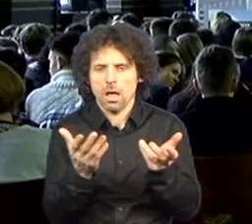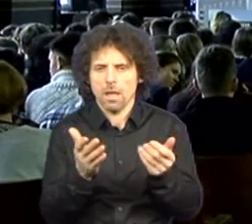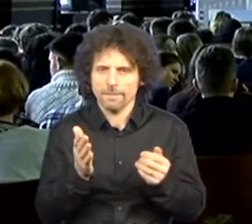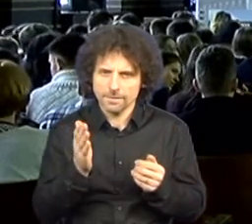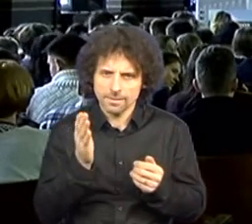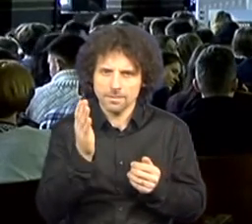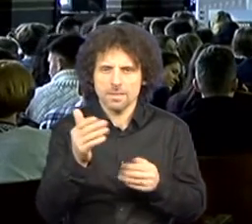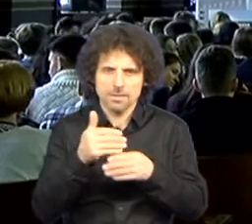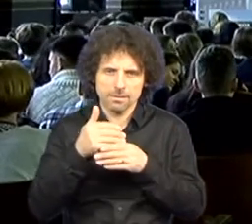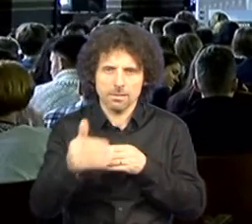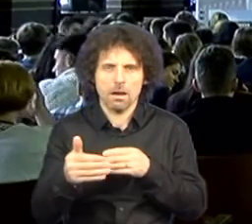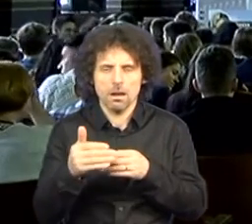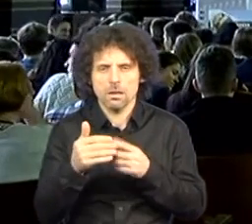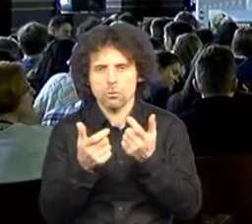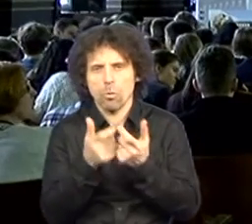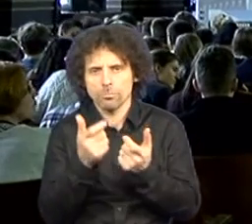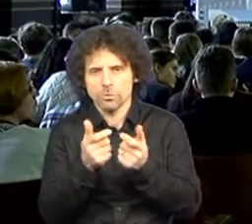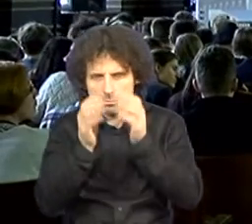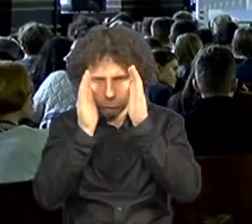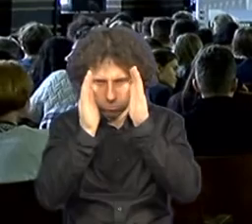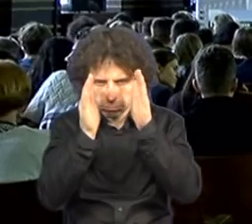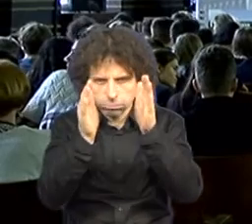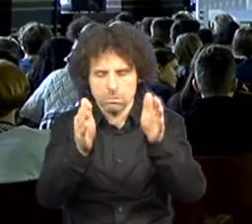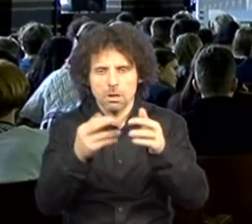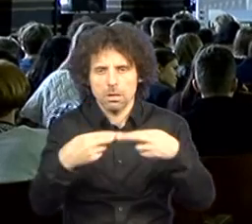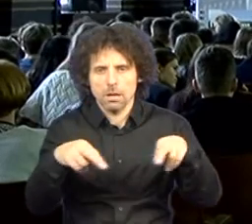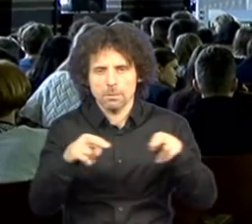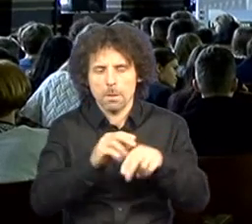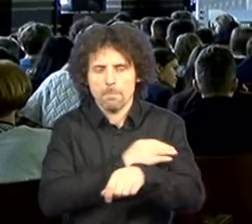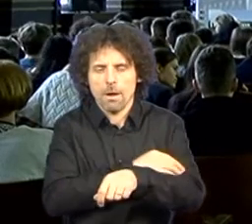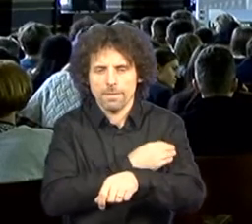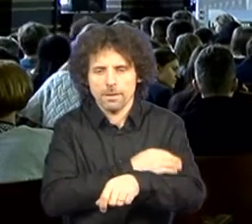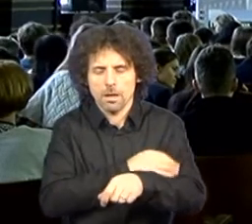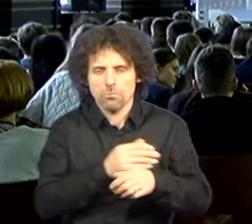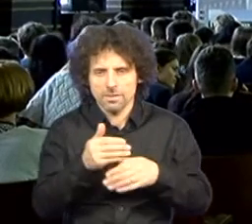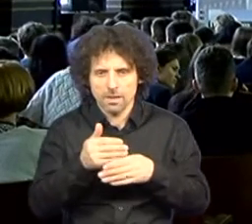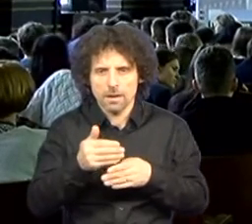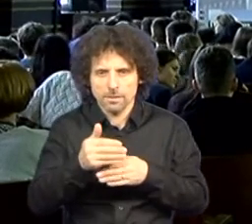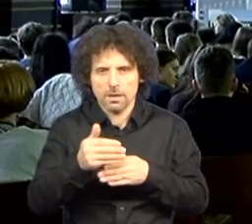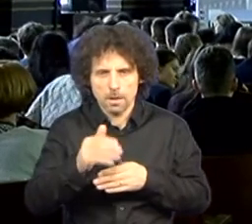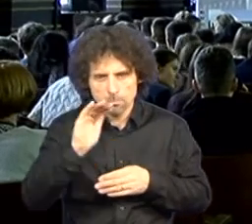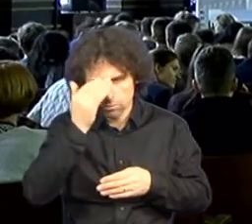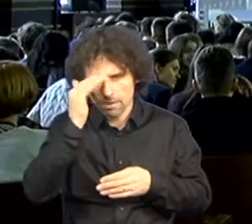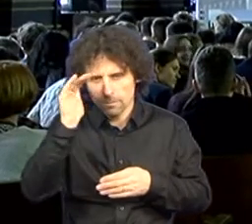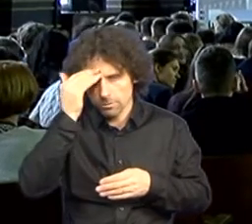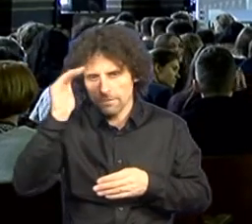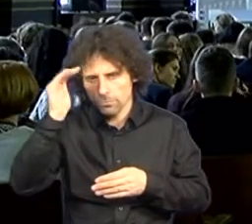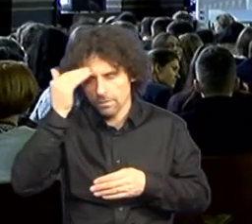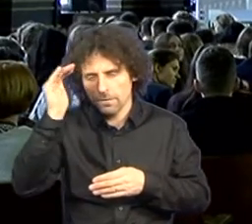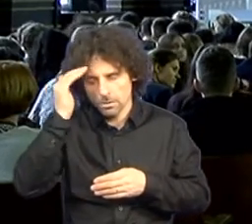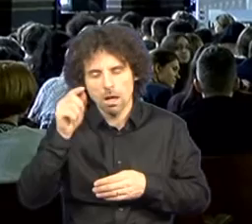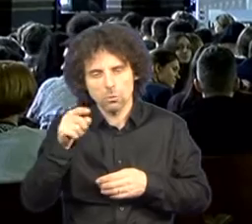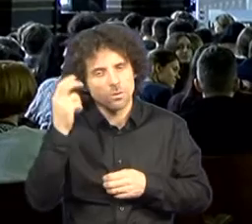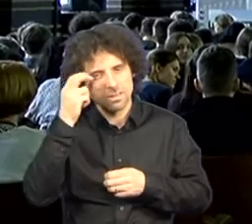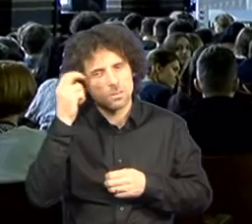pójść gdzieś dalej, nie skupiać się tylko na tym, co ściśle realizujemy w szkole, materiał, tylko coś poznać, coś więcej, coś nowego i na pewno też jest to bardziej